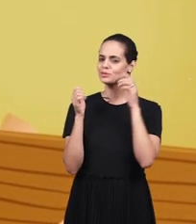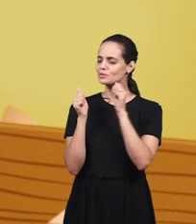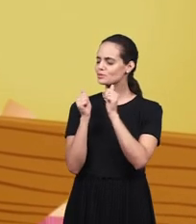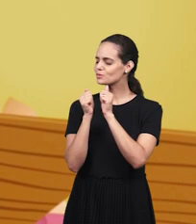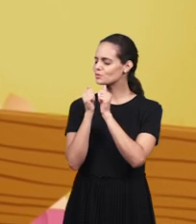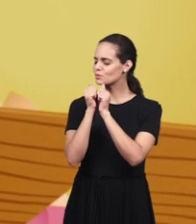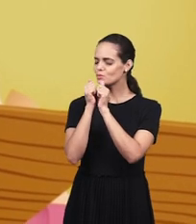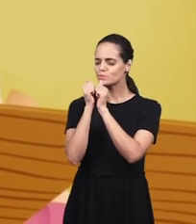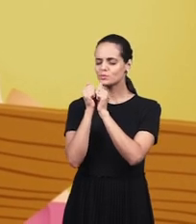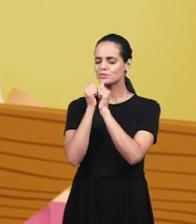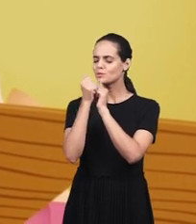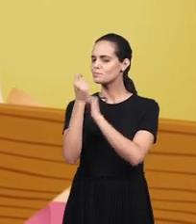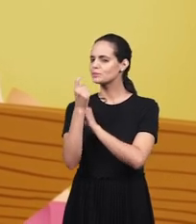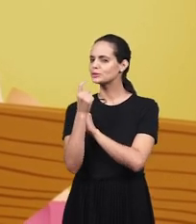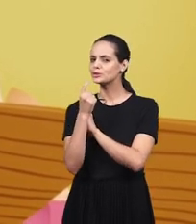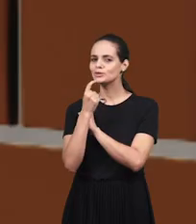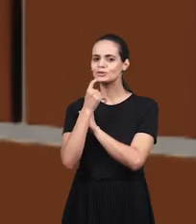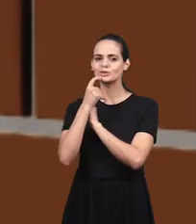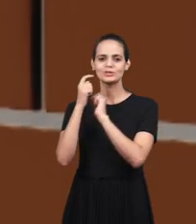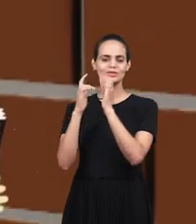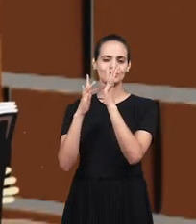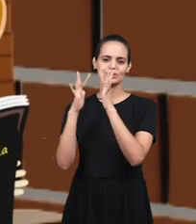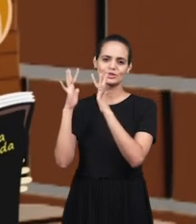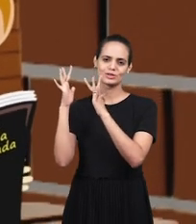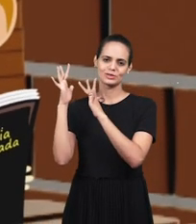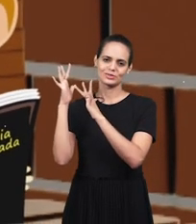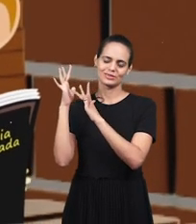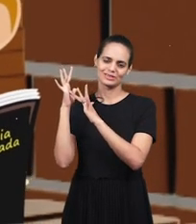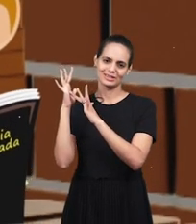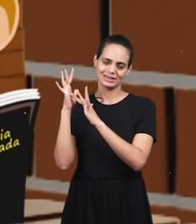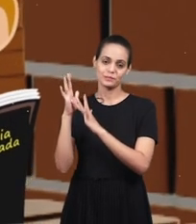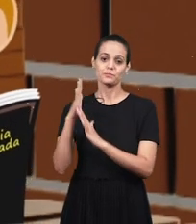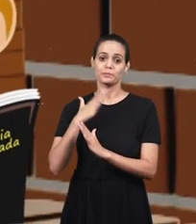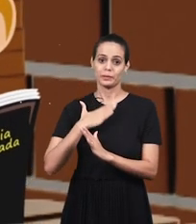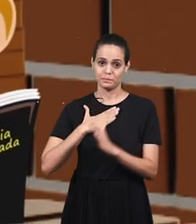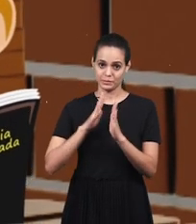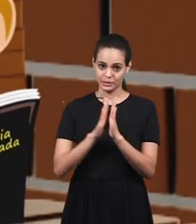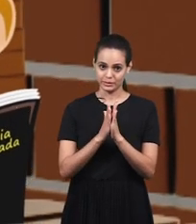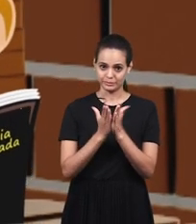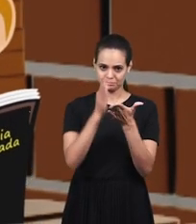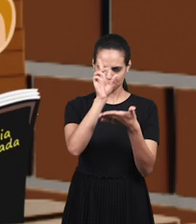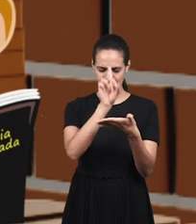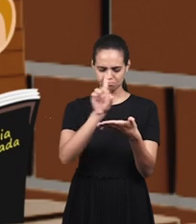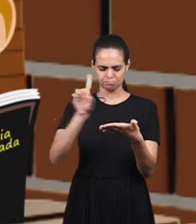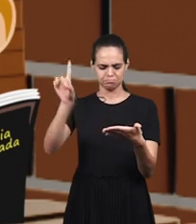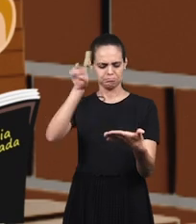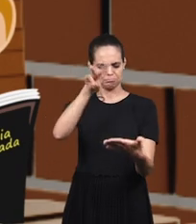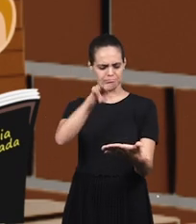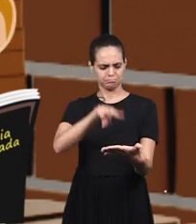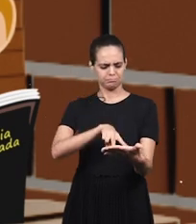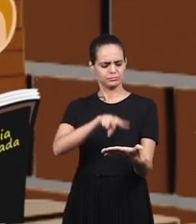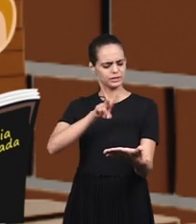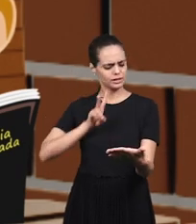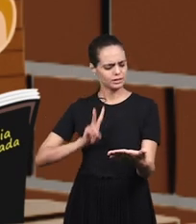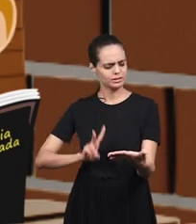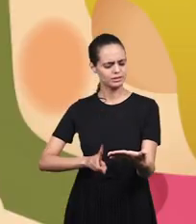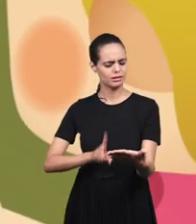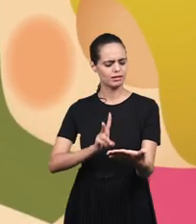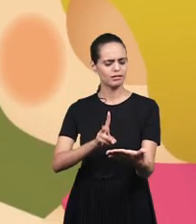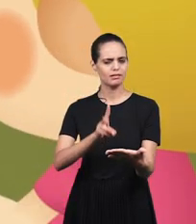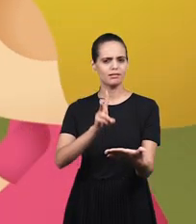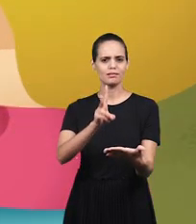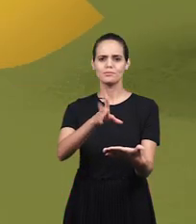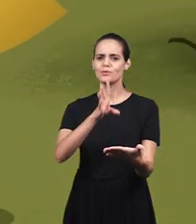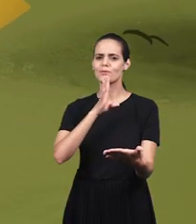para aqueles que de Jesus estão perto. A minha Bíblia vou